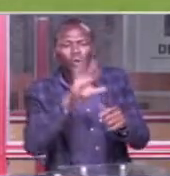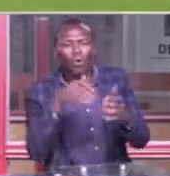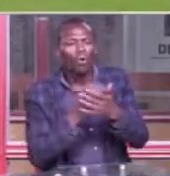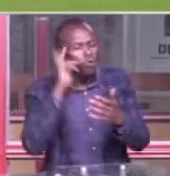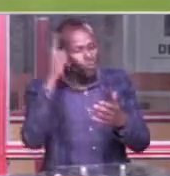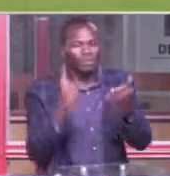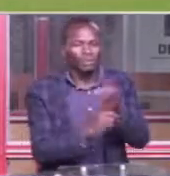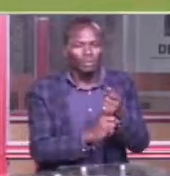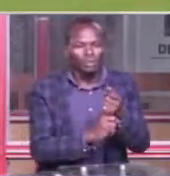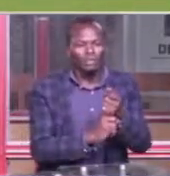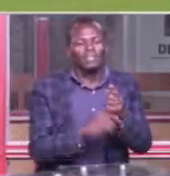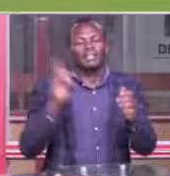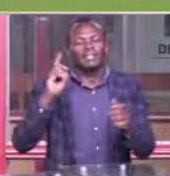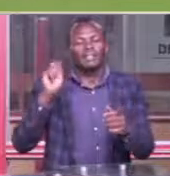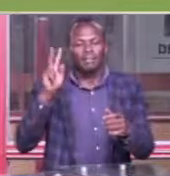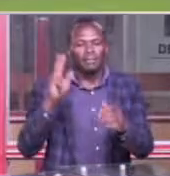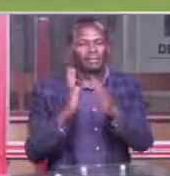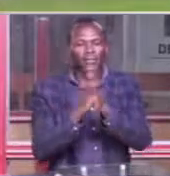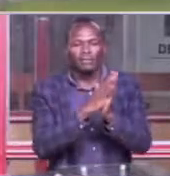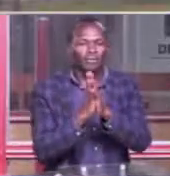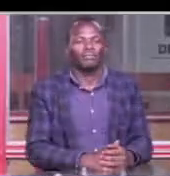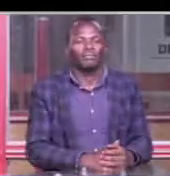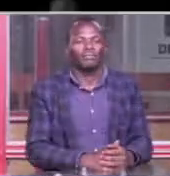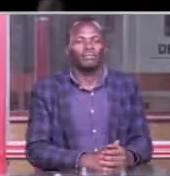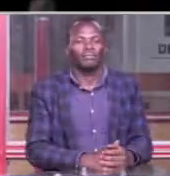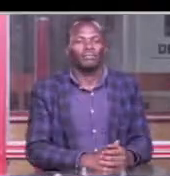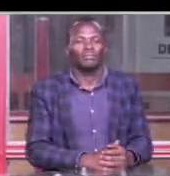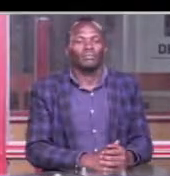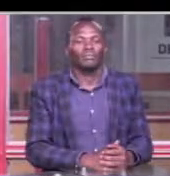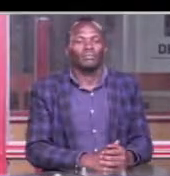Gerard Mutumba, Delta TV Amasukkulumu.